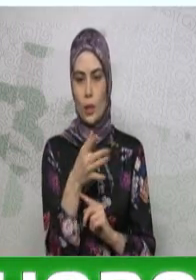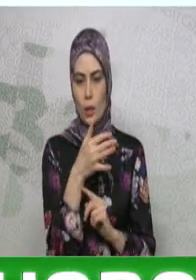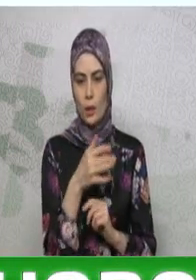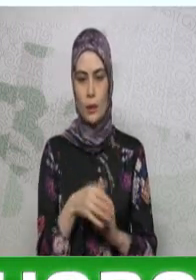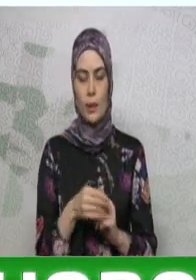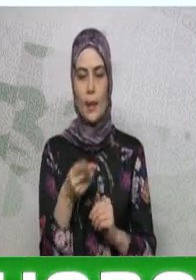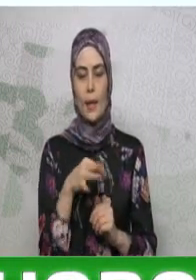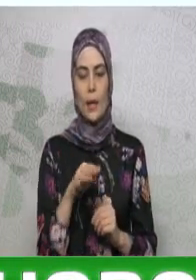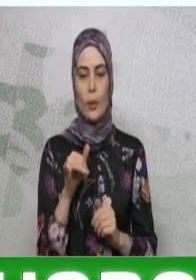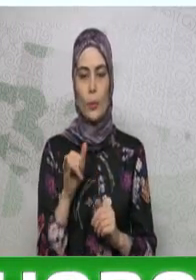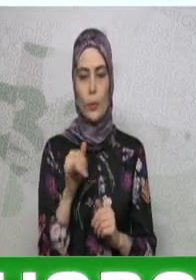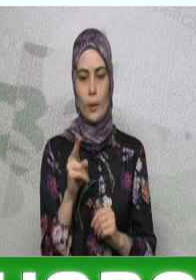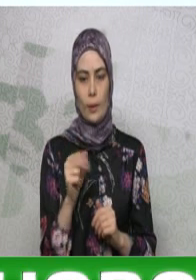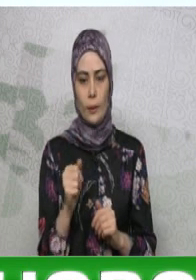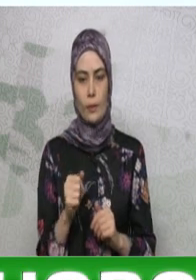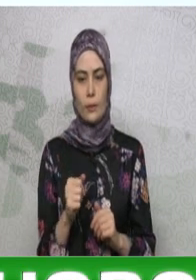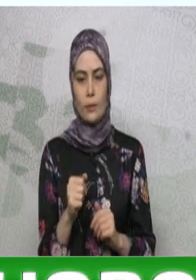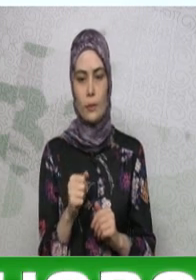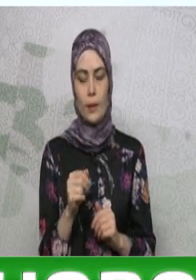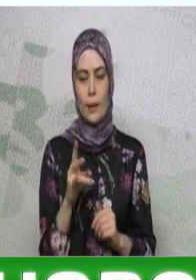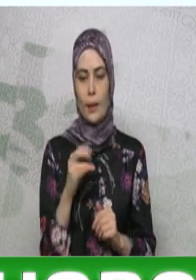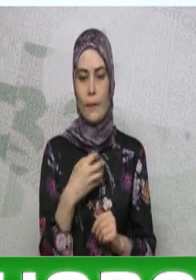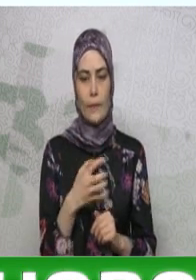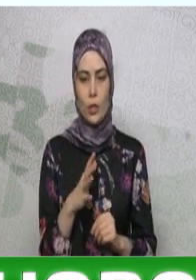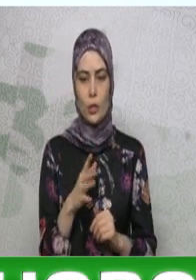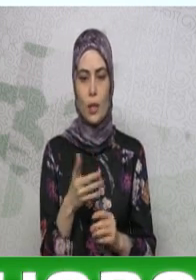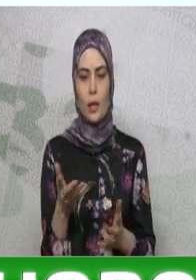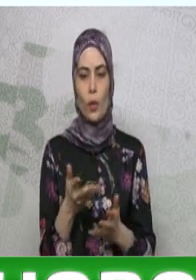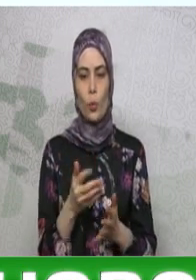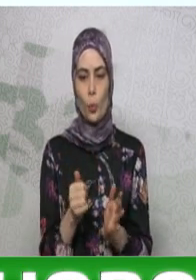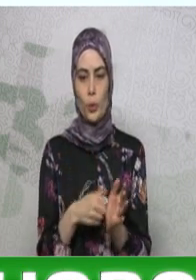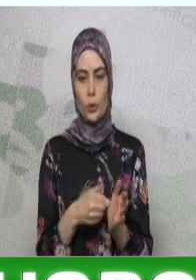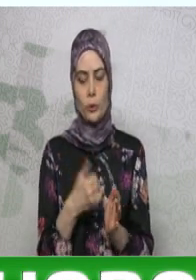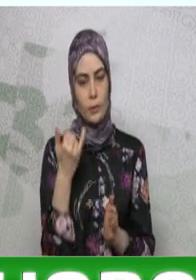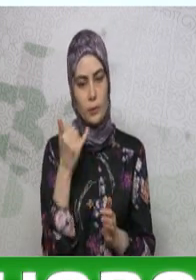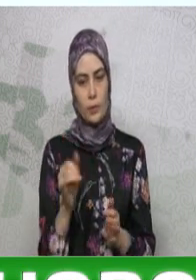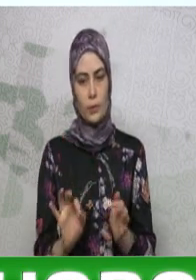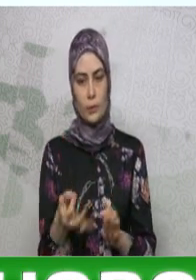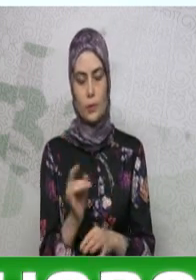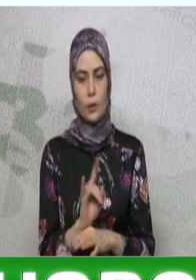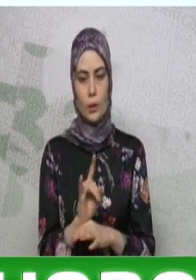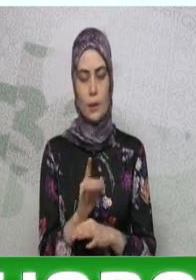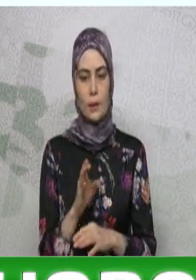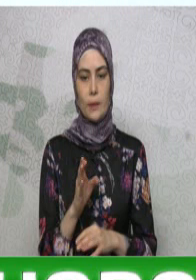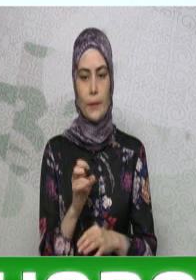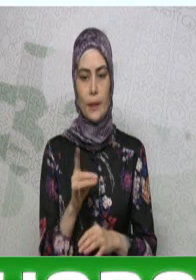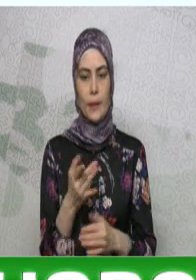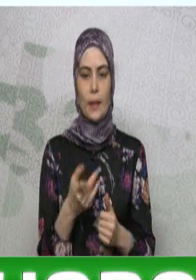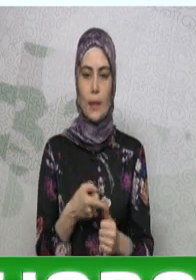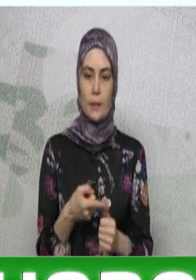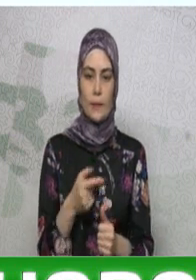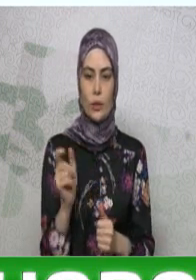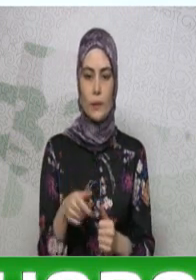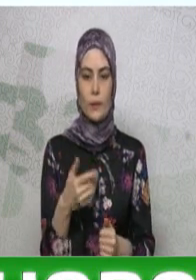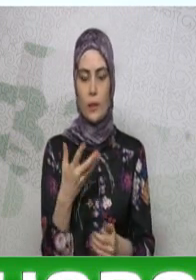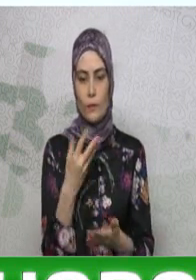Для уголовной ответственности не имеет значения, каким образом сообщены ложные сведения и назвал ли преступник